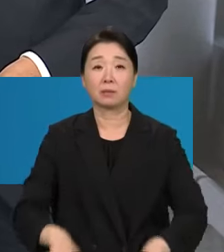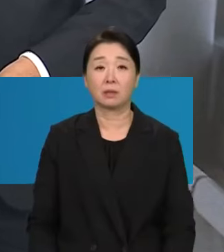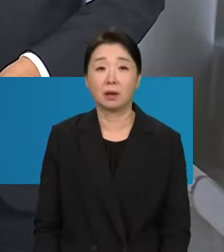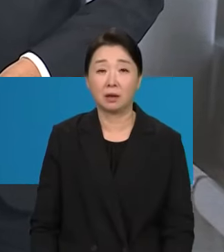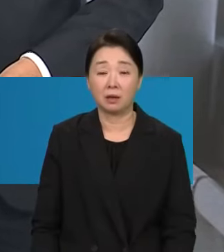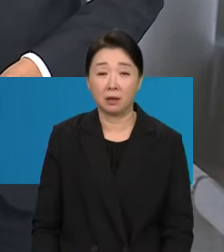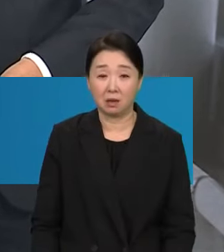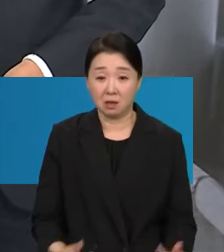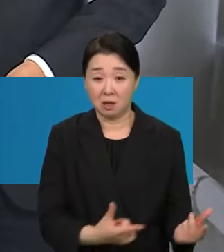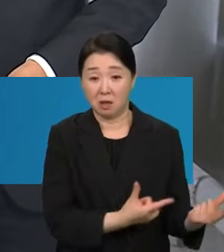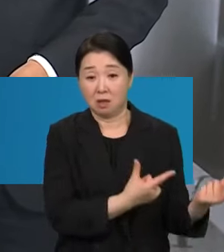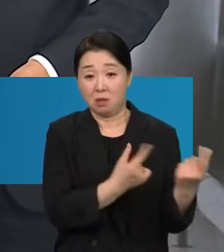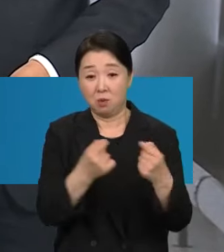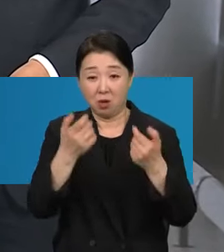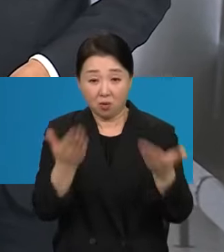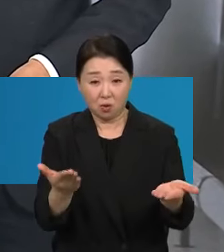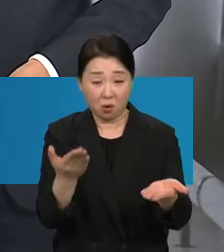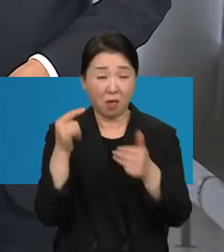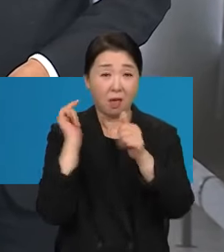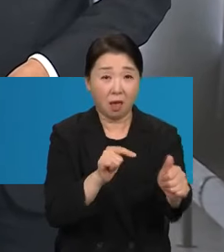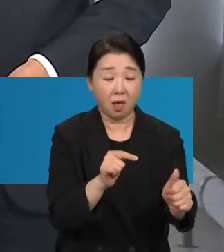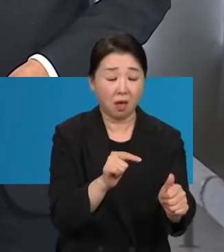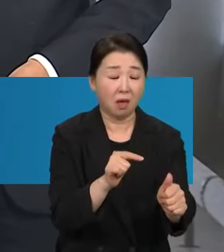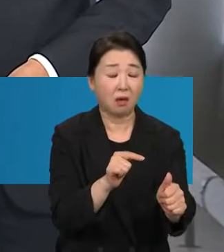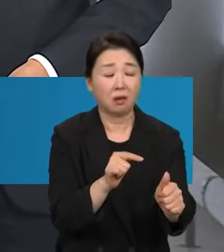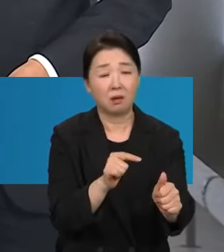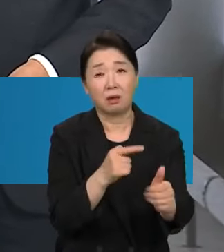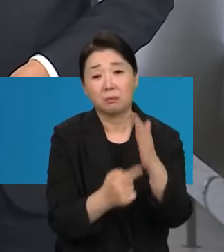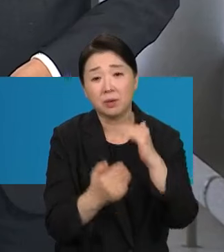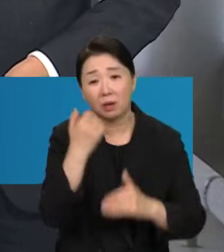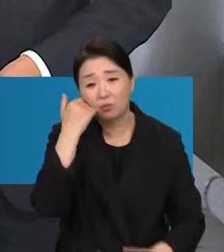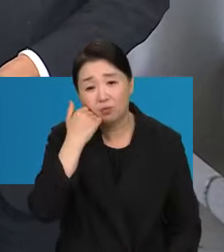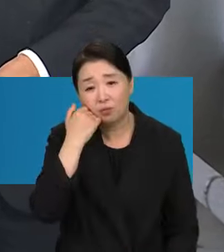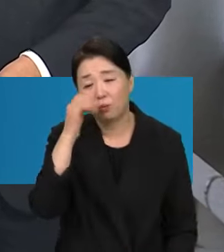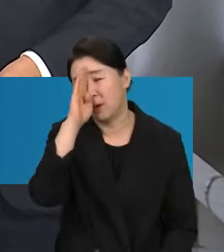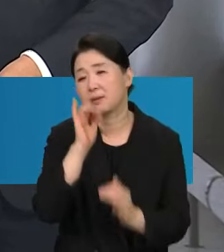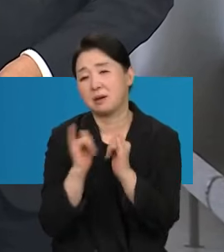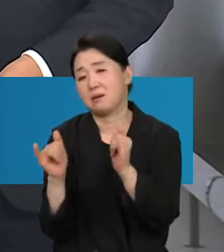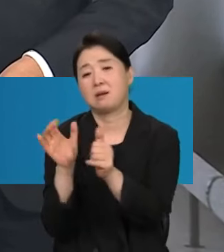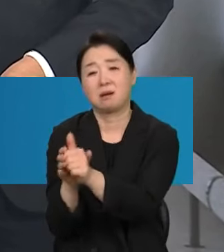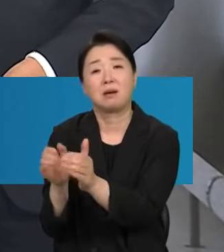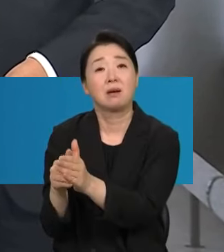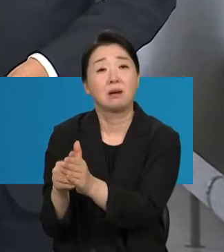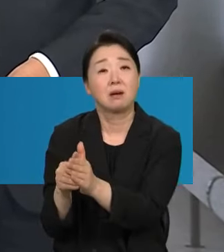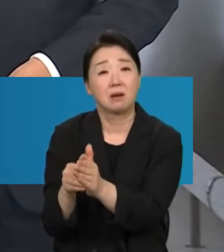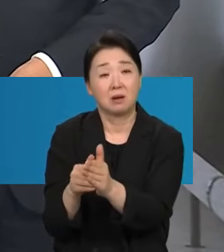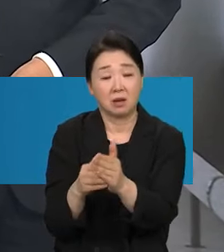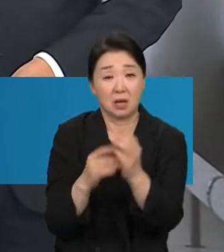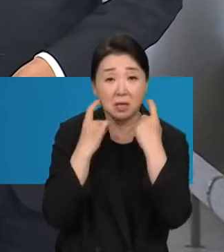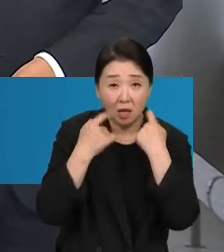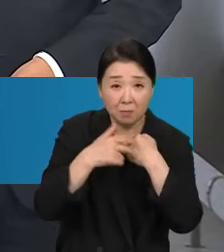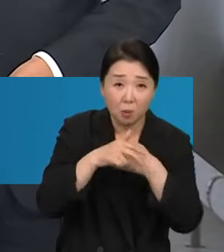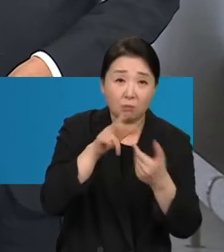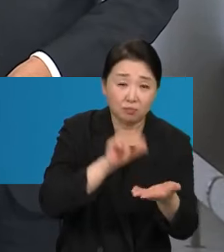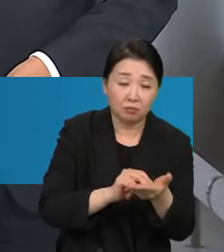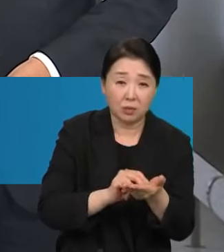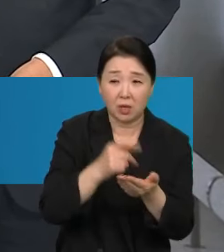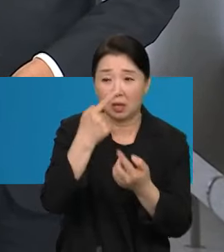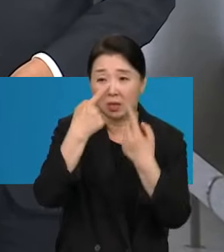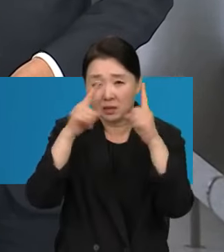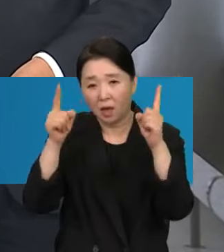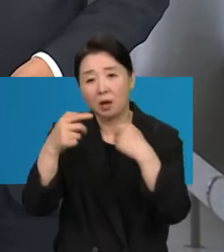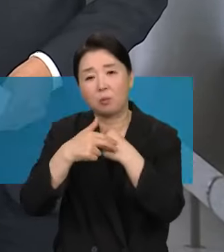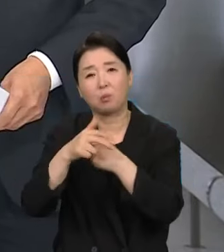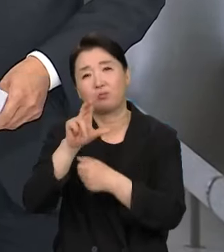집단 휴진 사태가 실제 벌어지면 피해는 고스란히 환자들에게 돌아가게 될 텐데 동네 병원도 문제지만 대학병원이 더